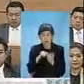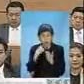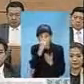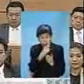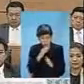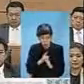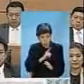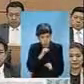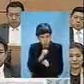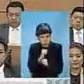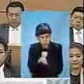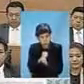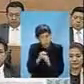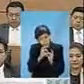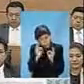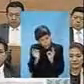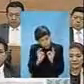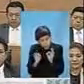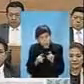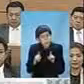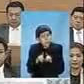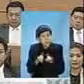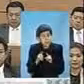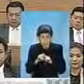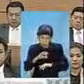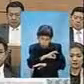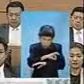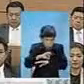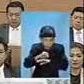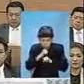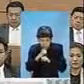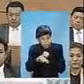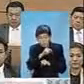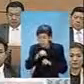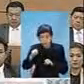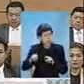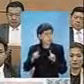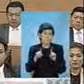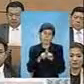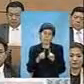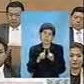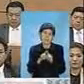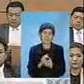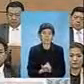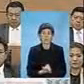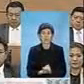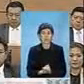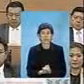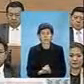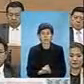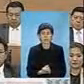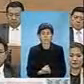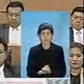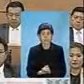นที่ทำหน้าที่ยกร่างเปรียบเหมือนสถาปนิกที่ทำหน้าที่ออกแบบและถือพิมพ์เขียวรัฐธรรมนูญฉบับ